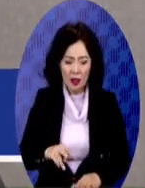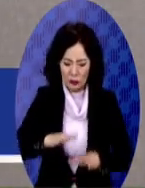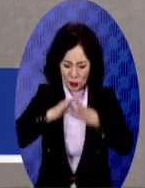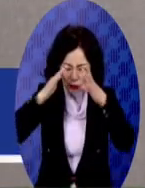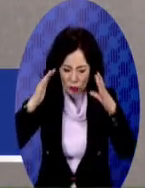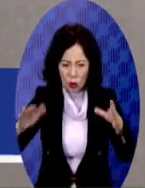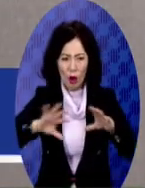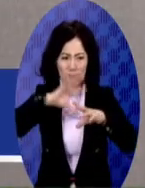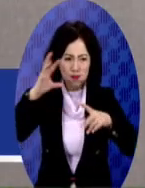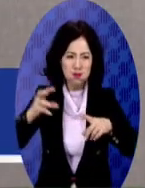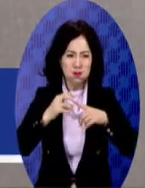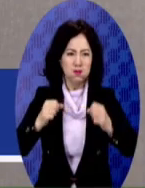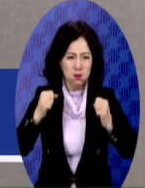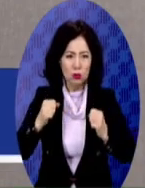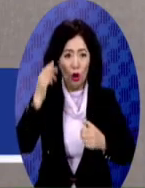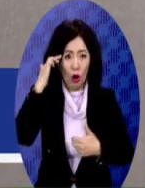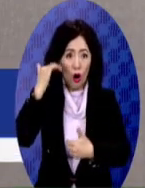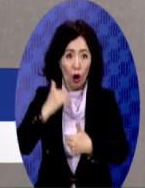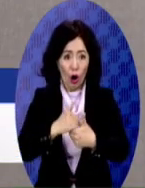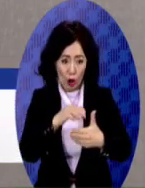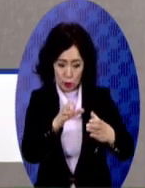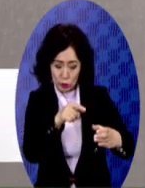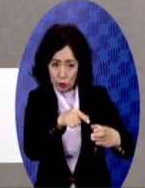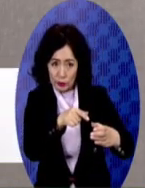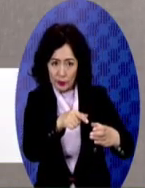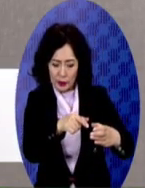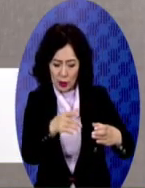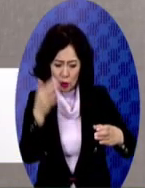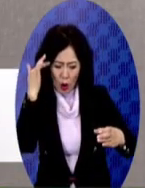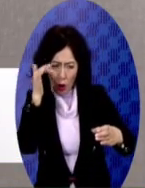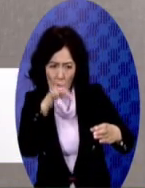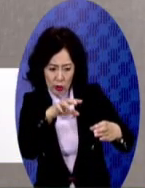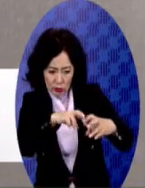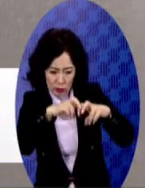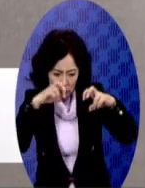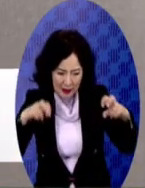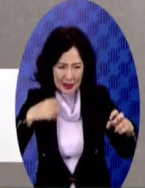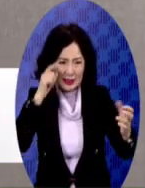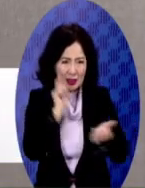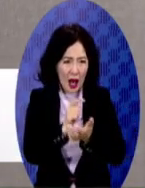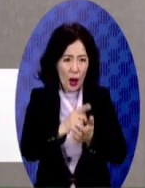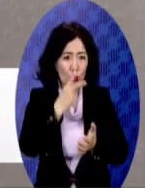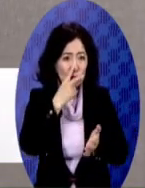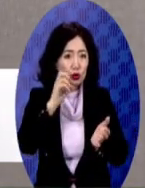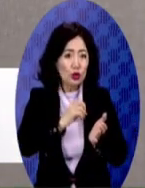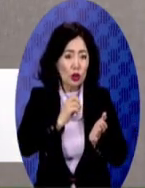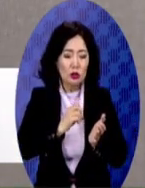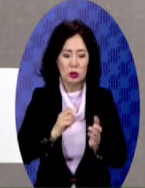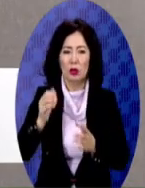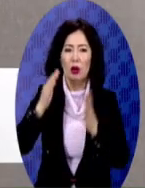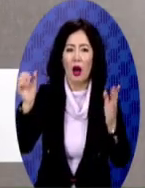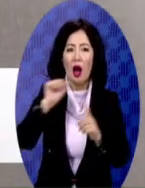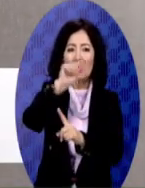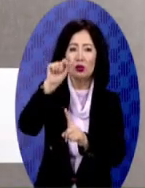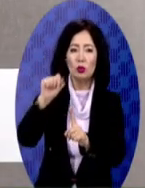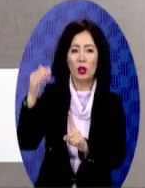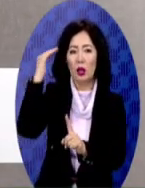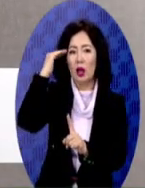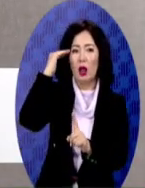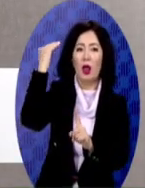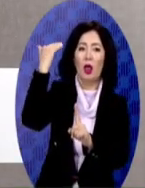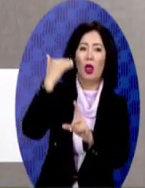одоо хамаарагдж байгаа бед зайлшгүй авч үзэх ёстой чухал асуудлууд бидний өмнө тулгарч байгаа юм. Тухайлх юм бол одоо